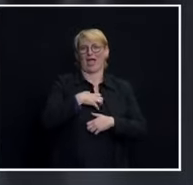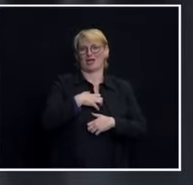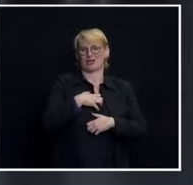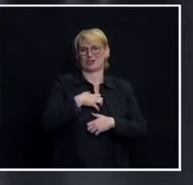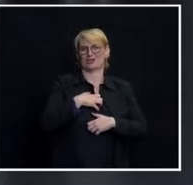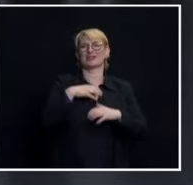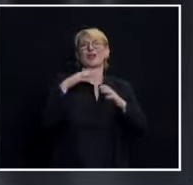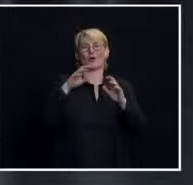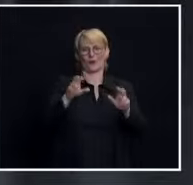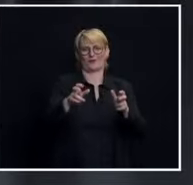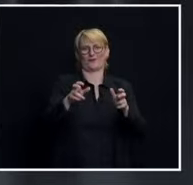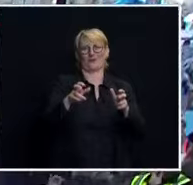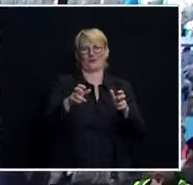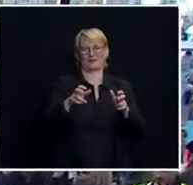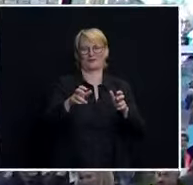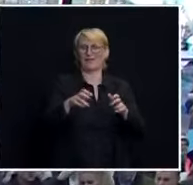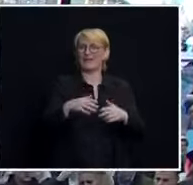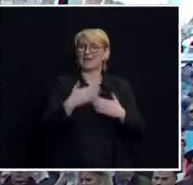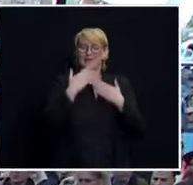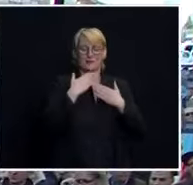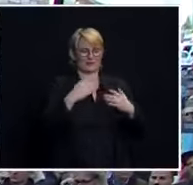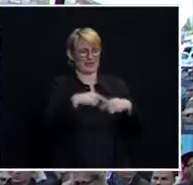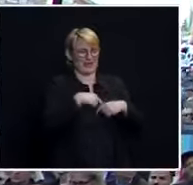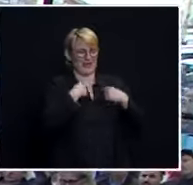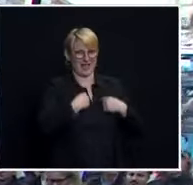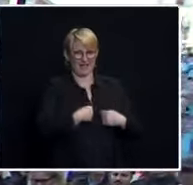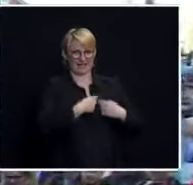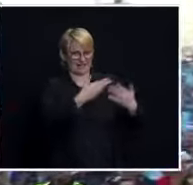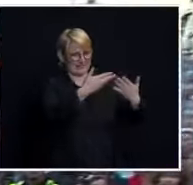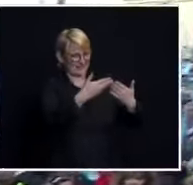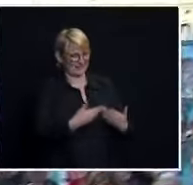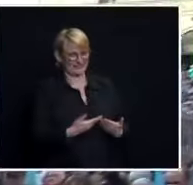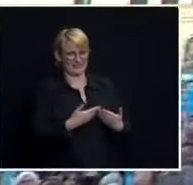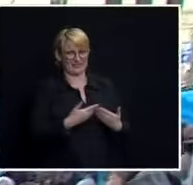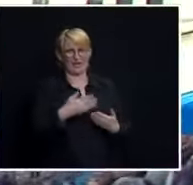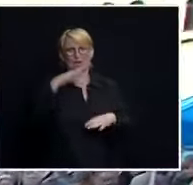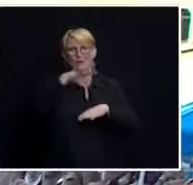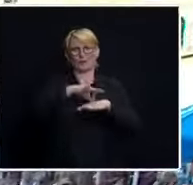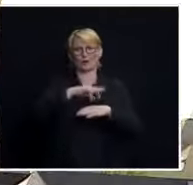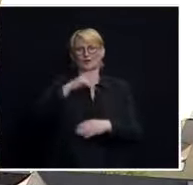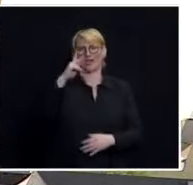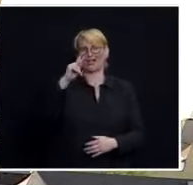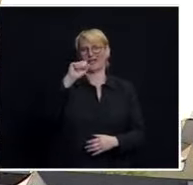Ich begrüße hier ganz, ganz herzlich Frau Dr. Katja Wildermuth.